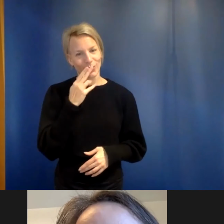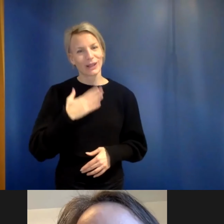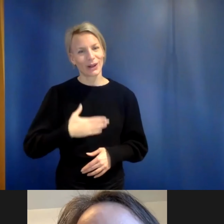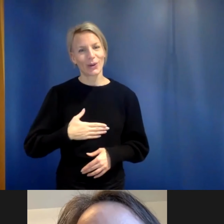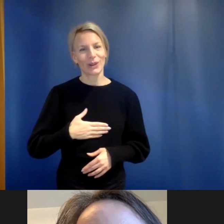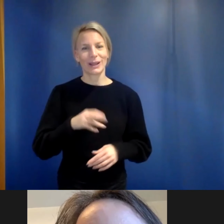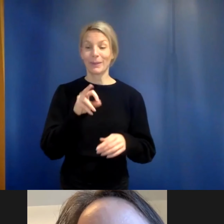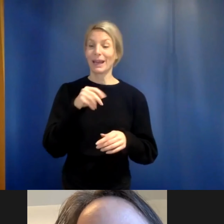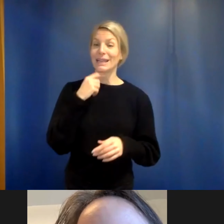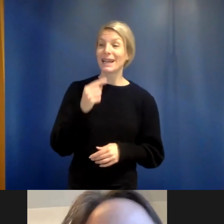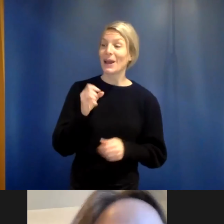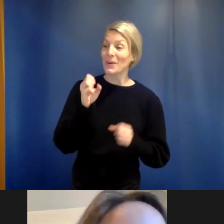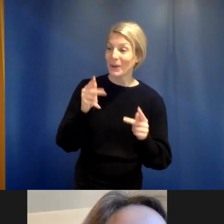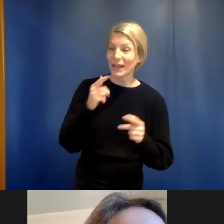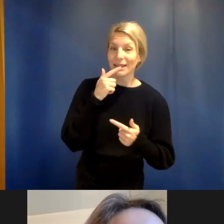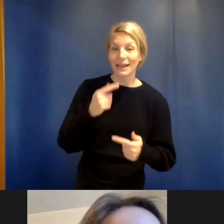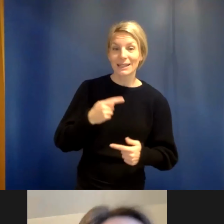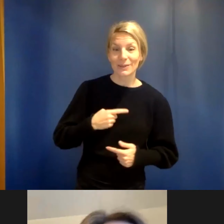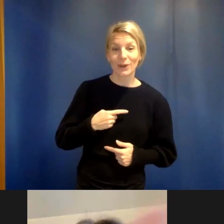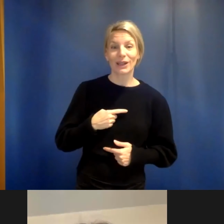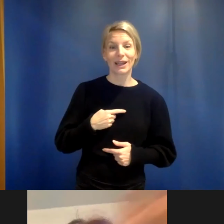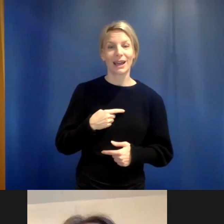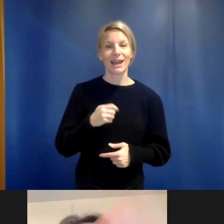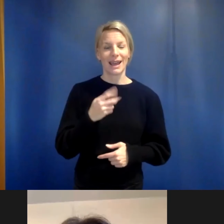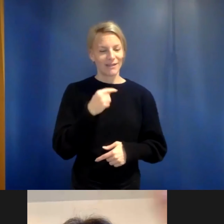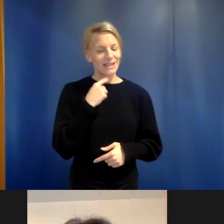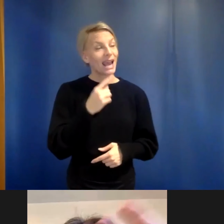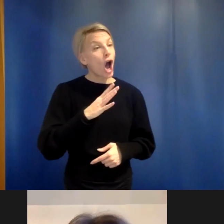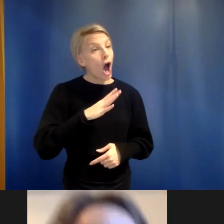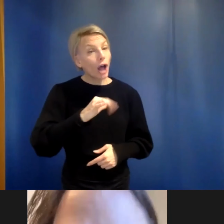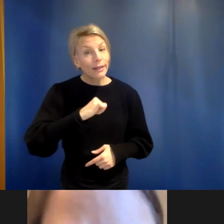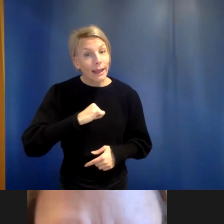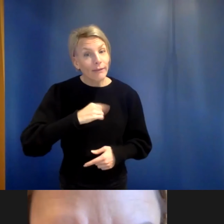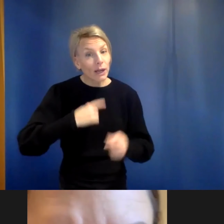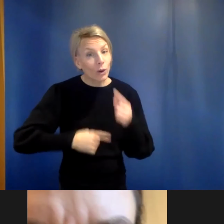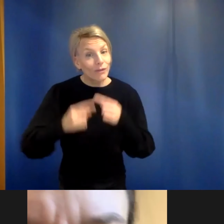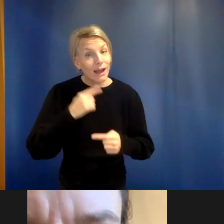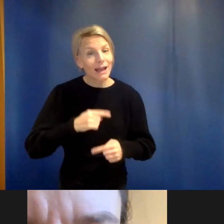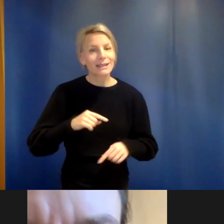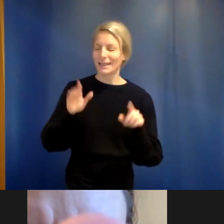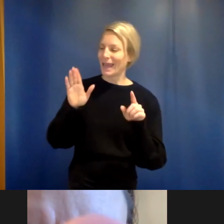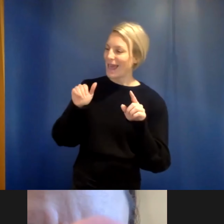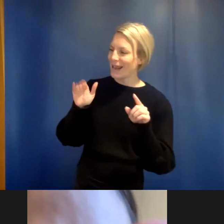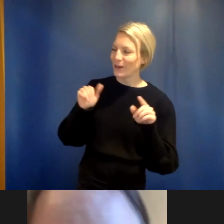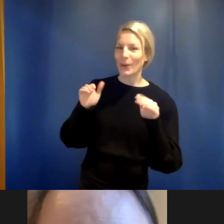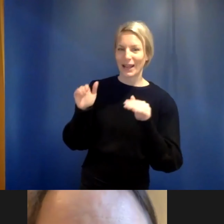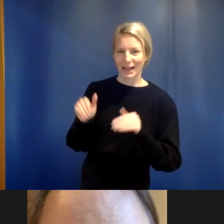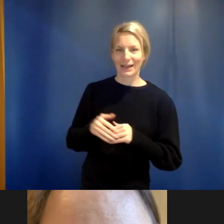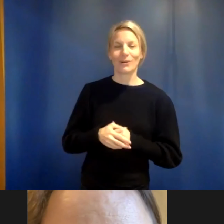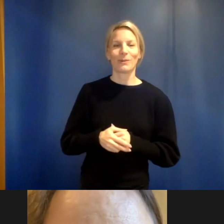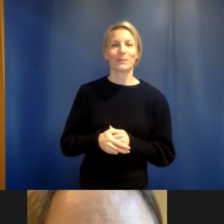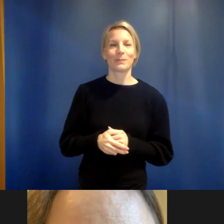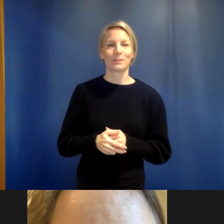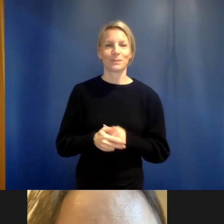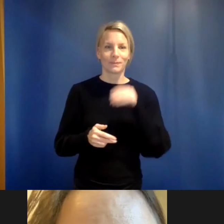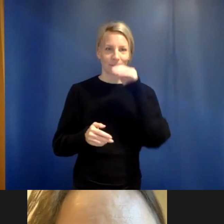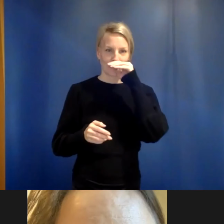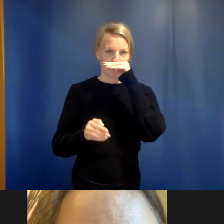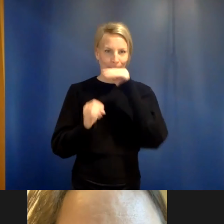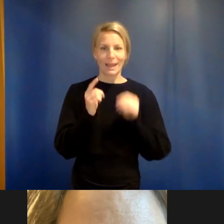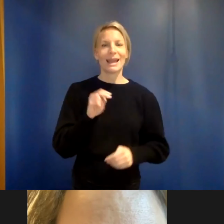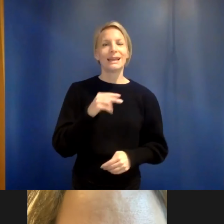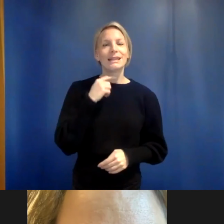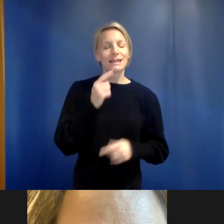ska ni ha. Ha en trevlig konferens. Tack. Hej. Tack så mycket Martin och Eva, och